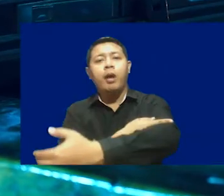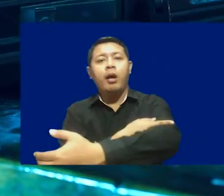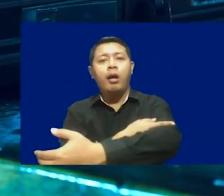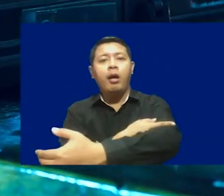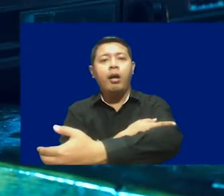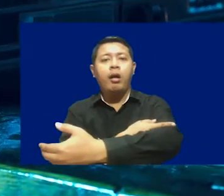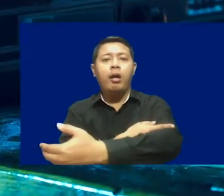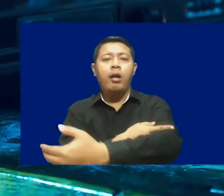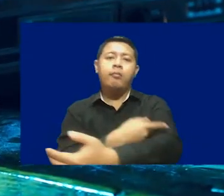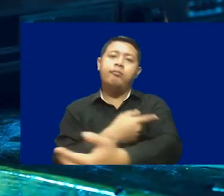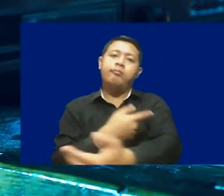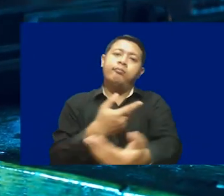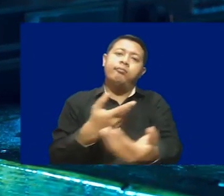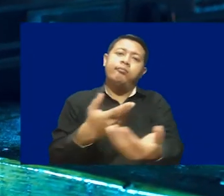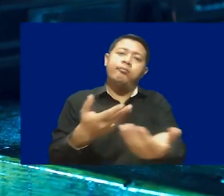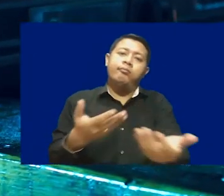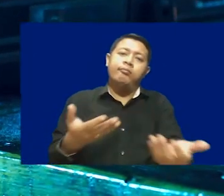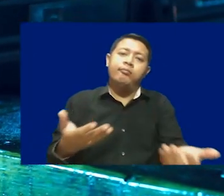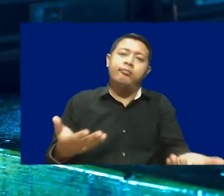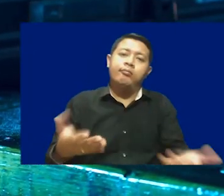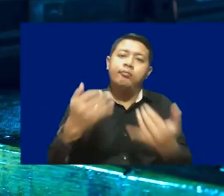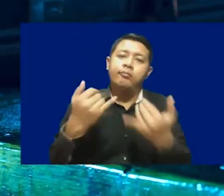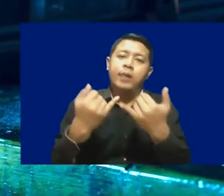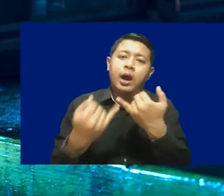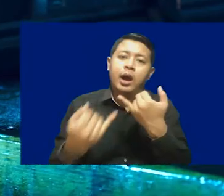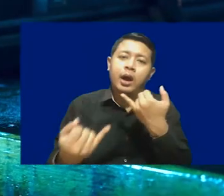dalam narkoba.